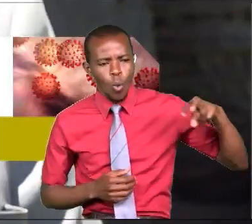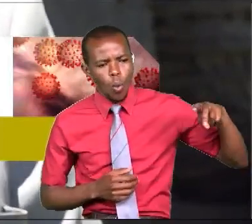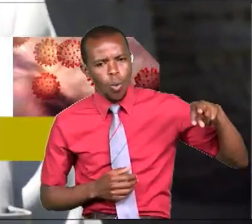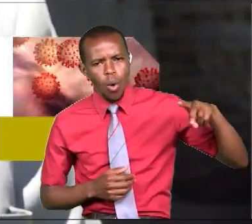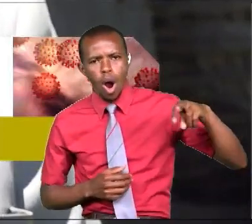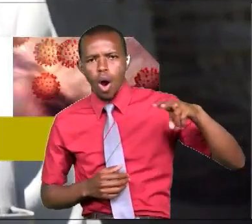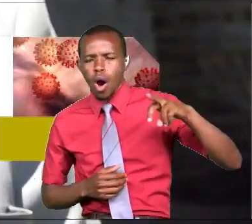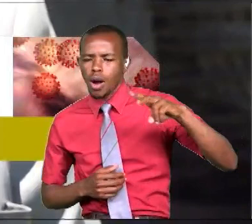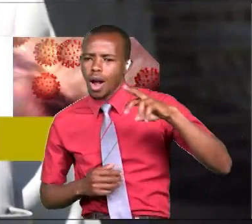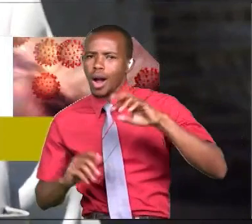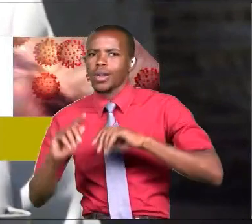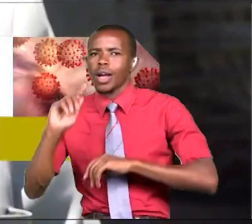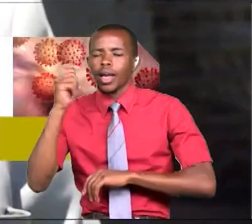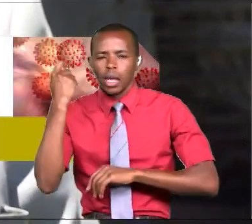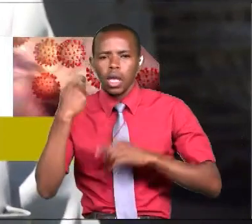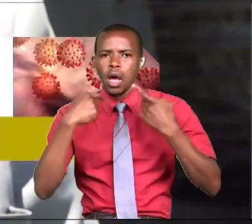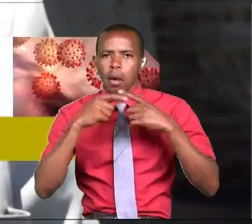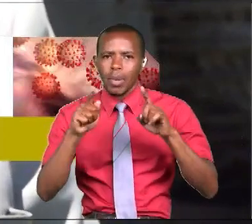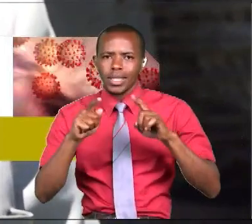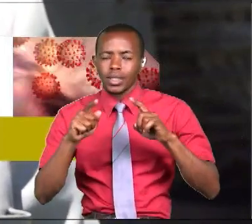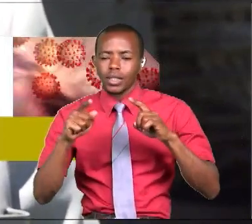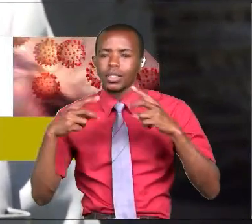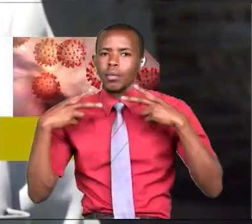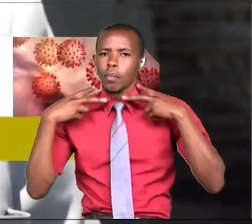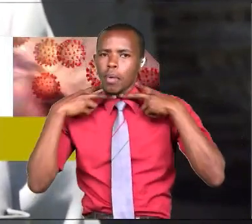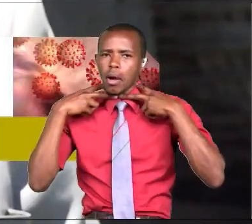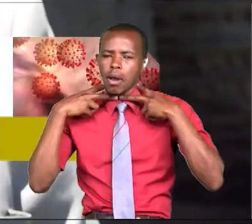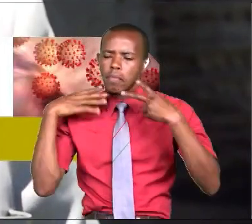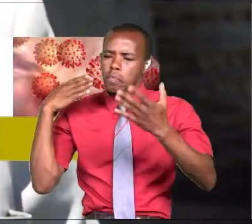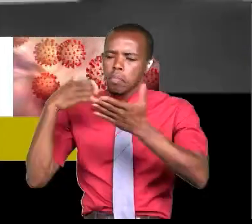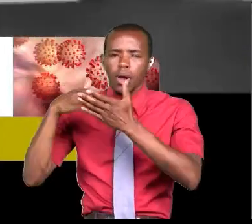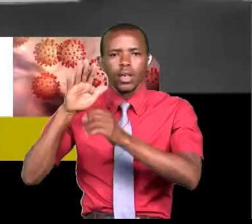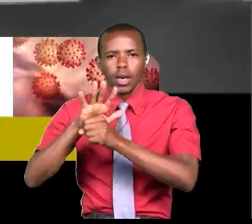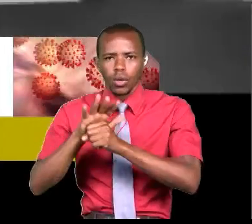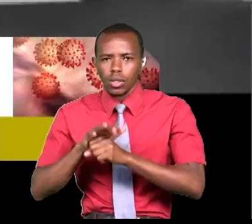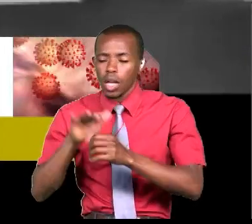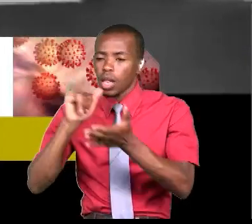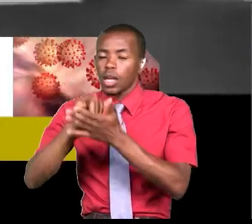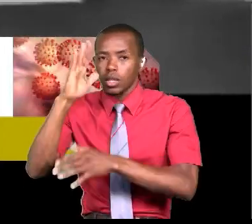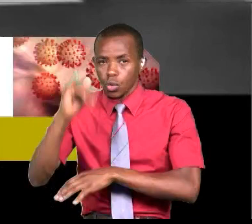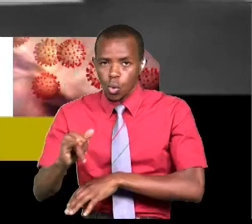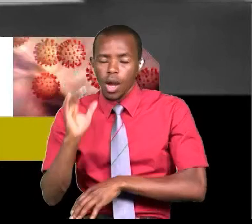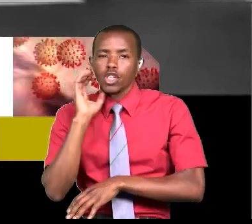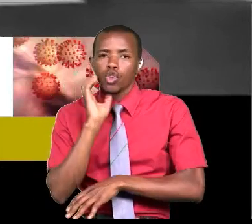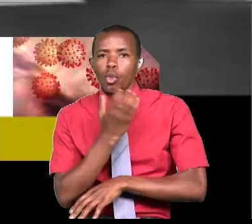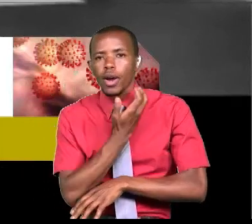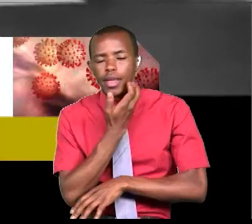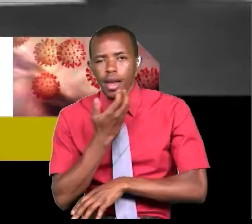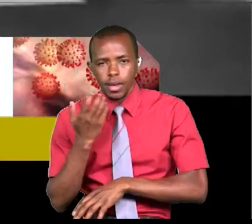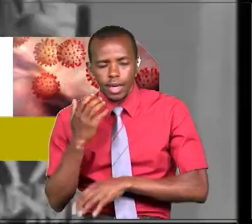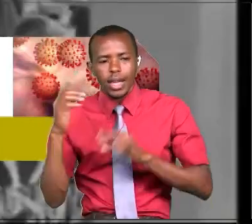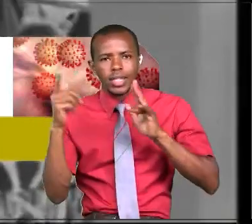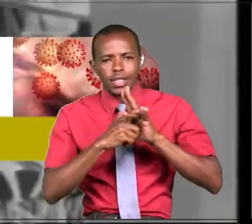nzima. Lakini hawa wapeberu walimzuia sana. Ndio maana mzee Jomo Kenyatta